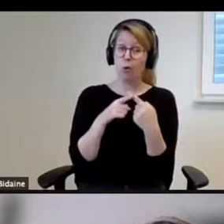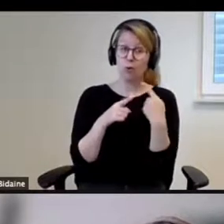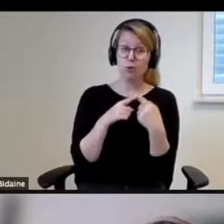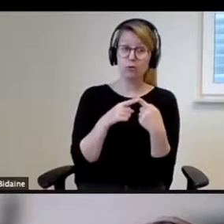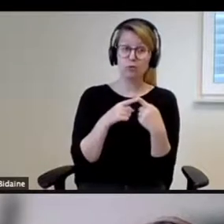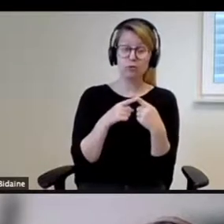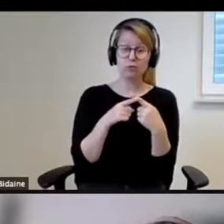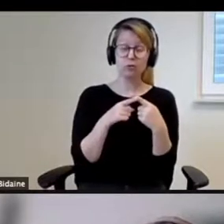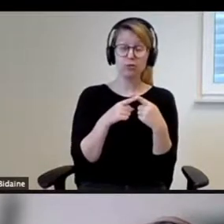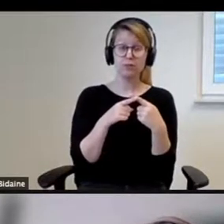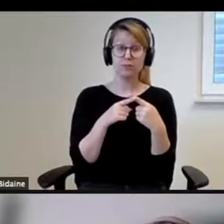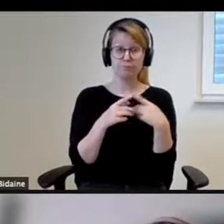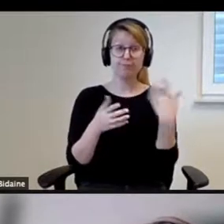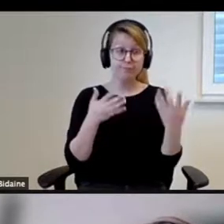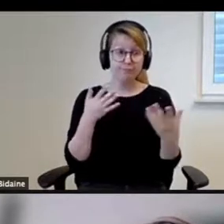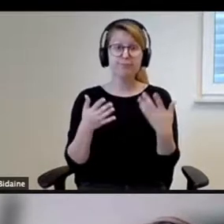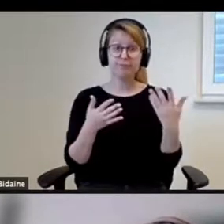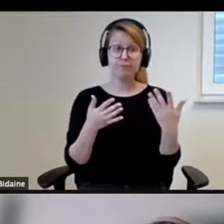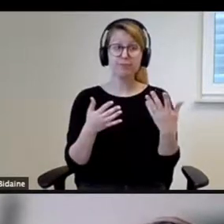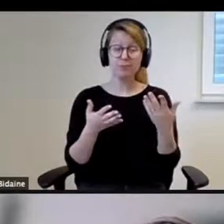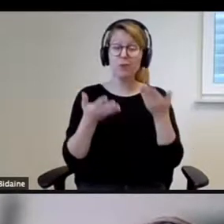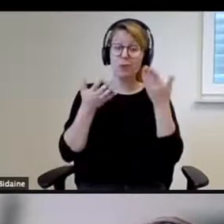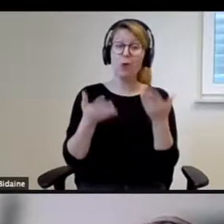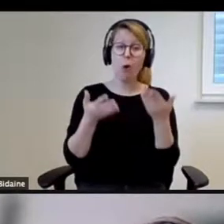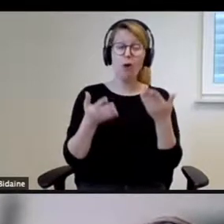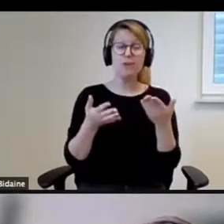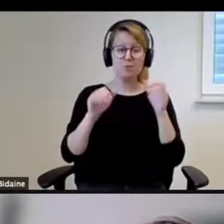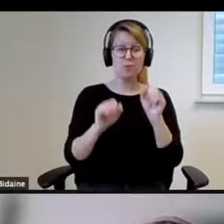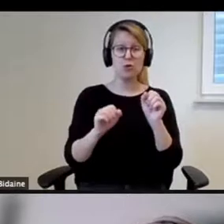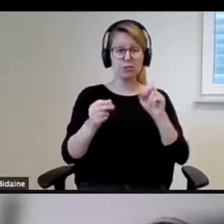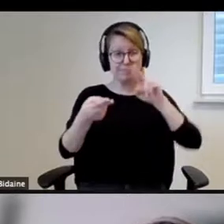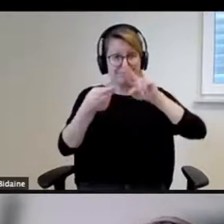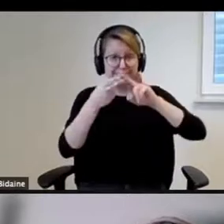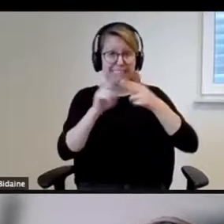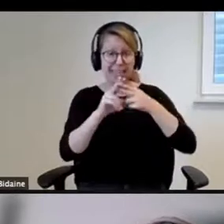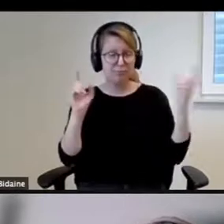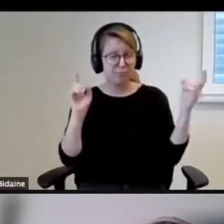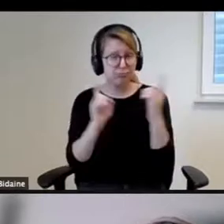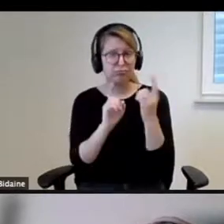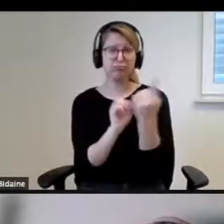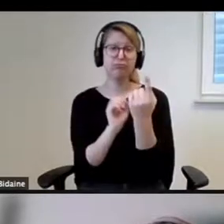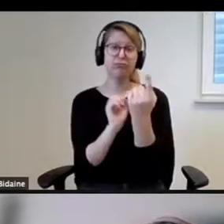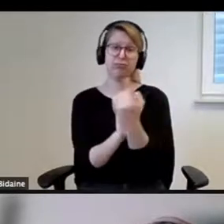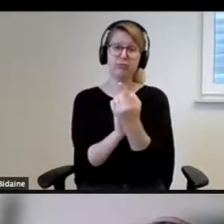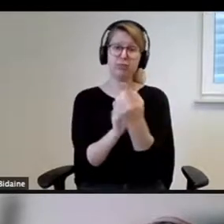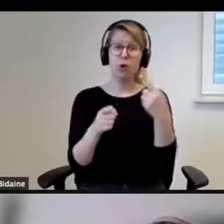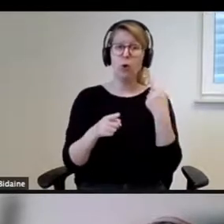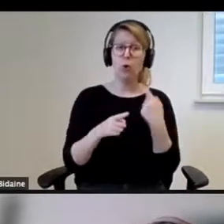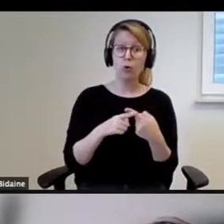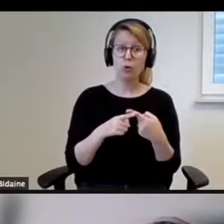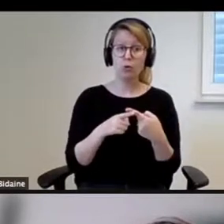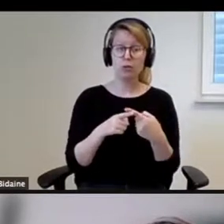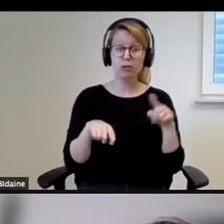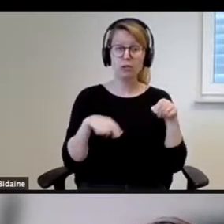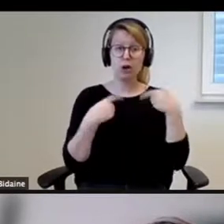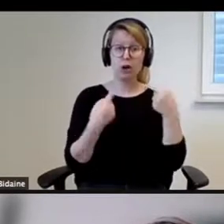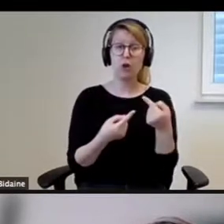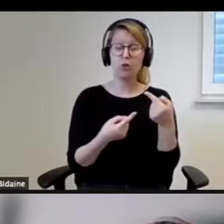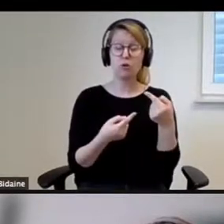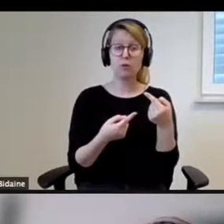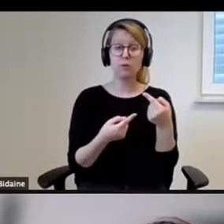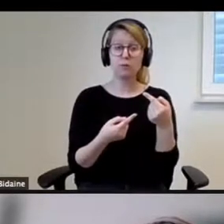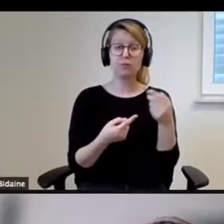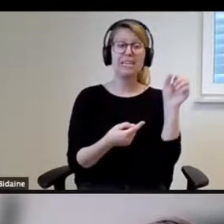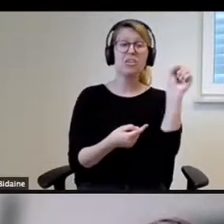et de m'avoir invité. Et aussi à Stéphane Koppelberg qui représente le bureau de la Commission européenne à Luxembourg. J'aime